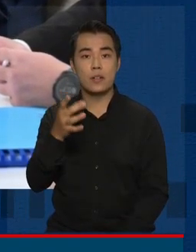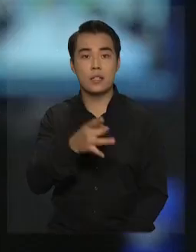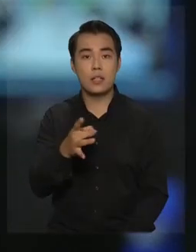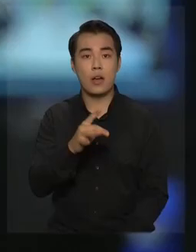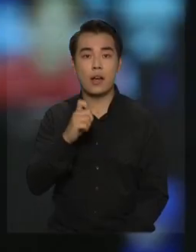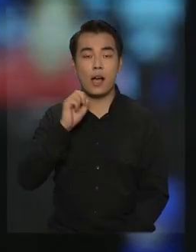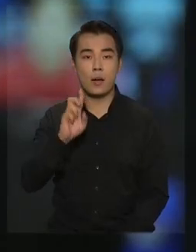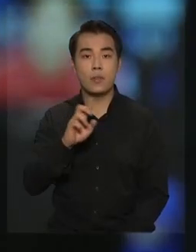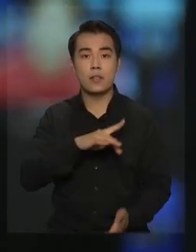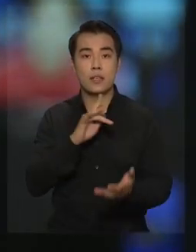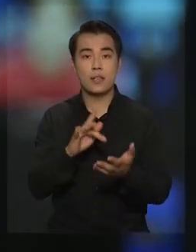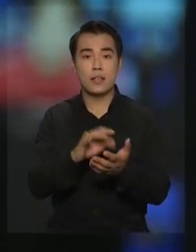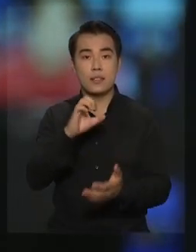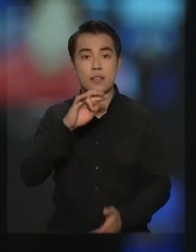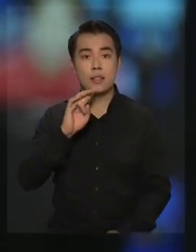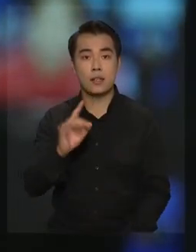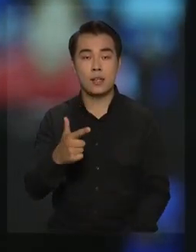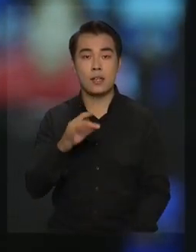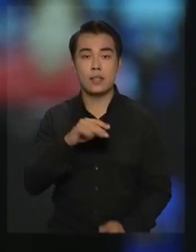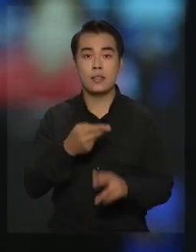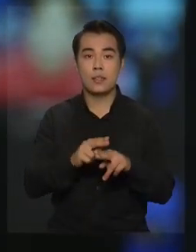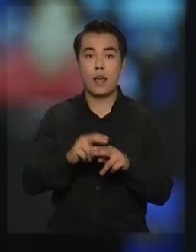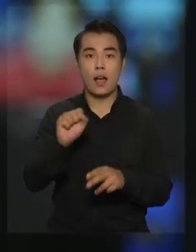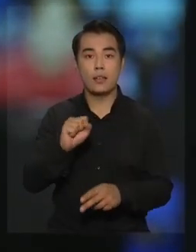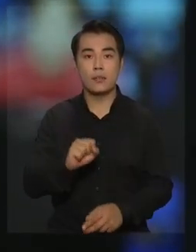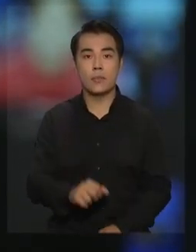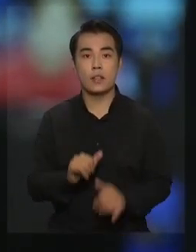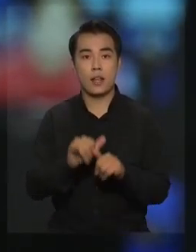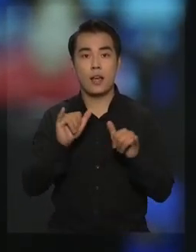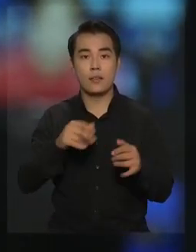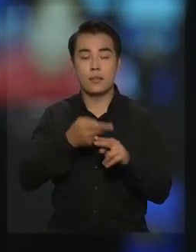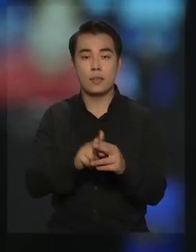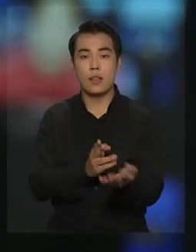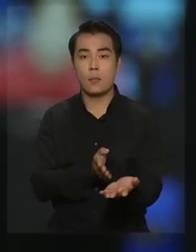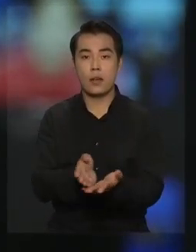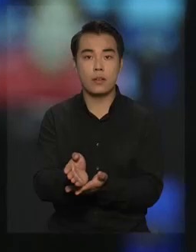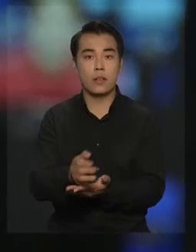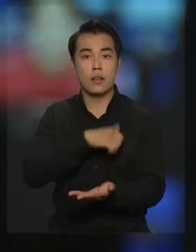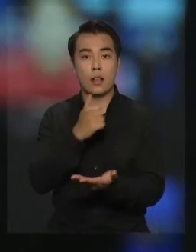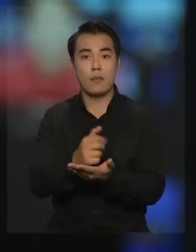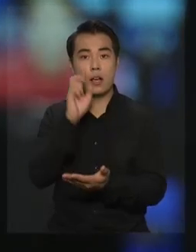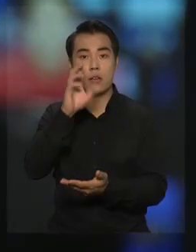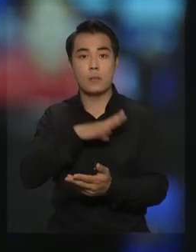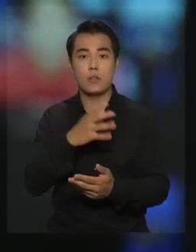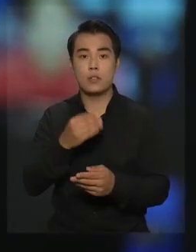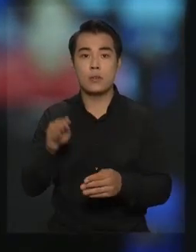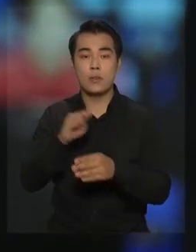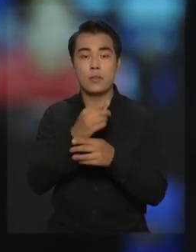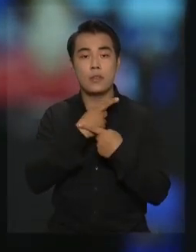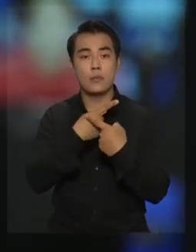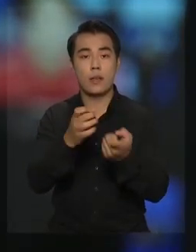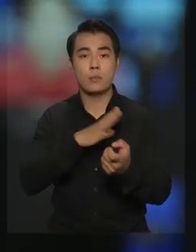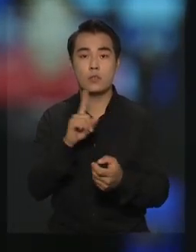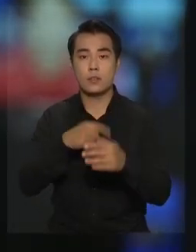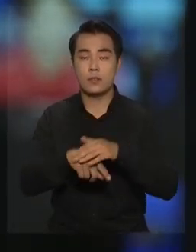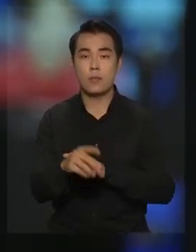хаба в СНГ, Центральной и Восточной Европе для развития консалтингового направления. Глава государства также был проинформирован о том,